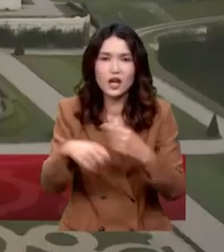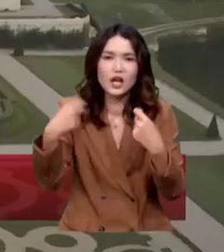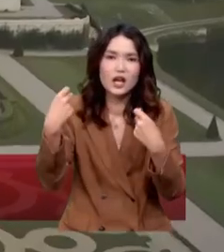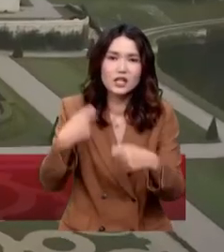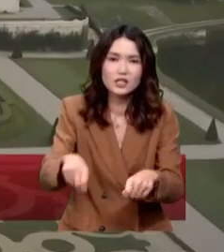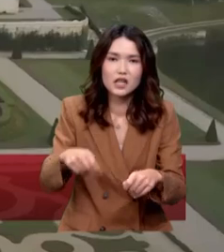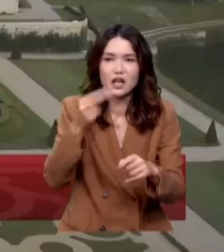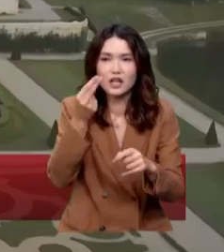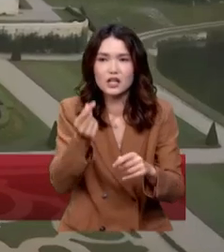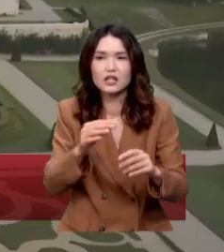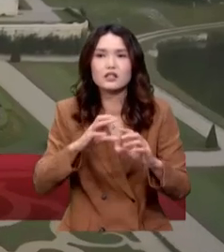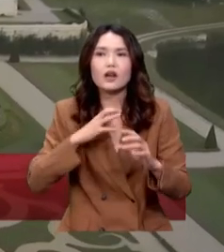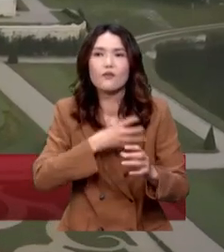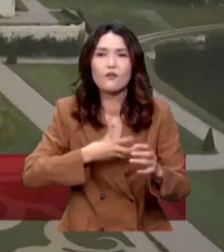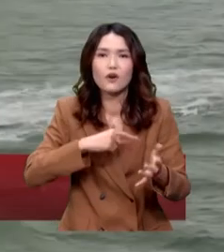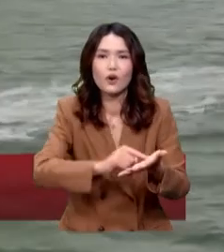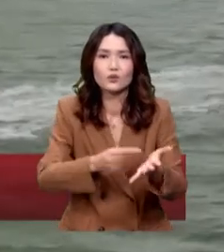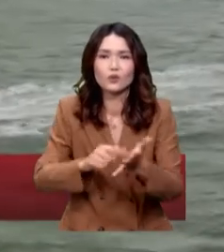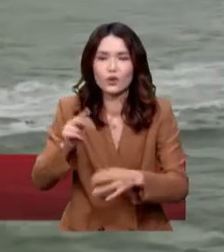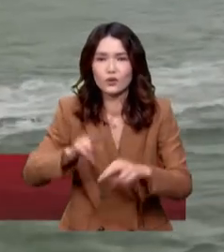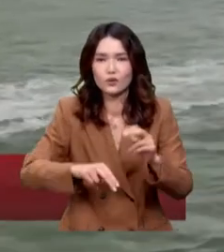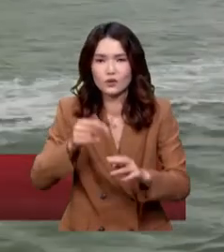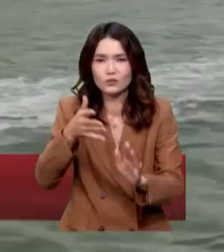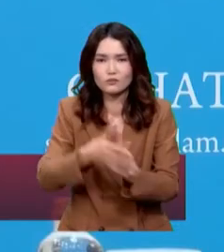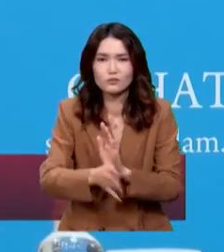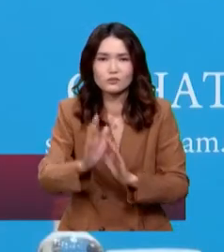түскен қаржы әлеуметтік нысандарды салуға жұмсалады.